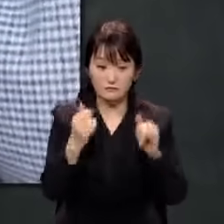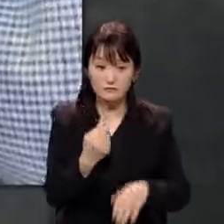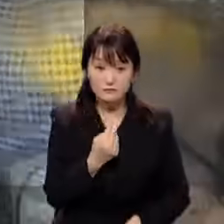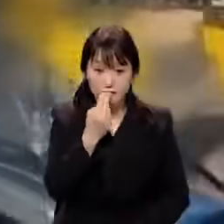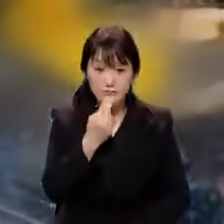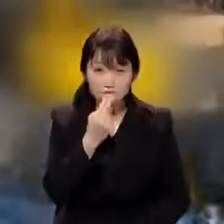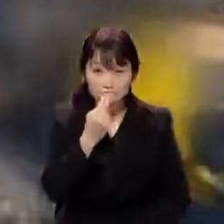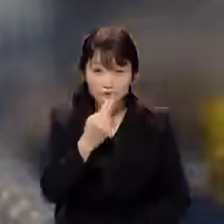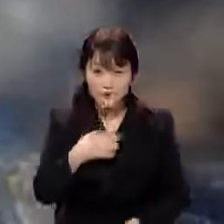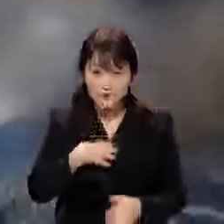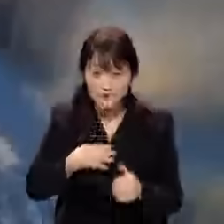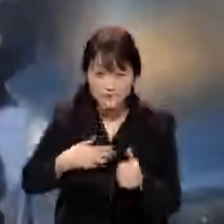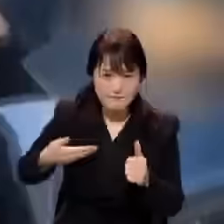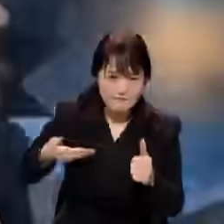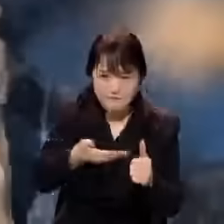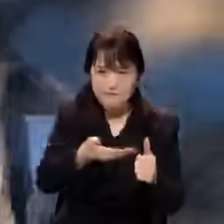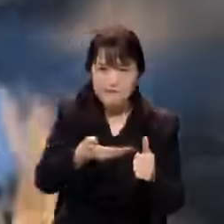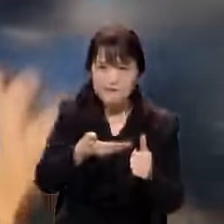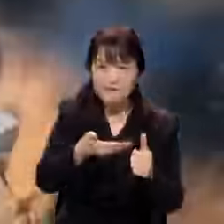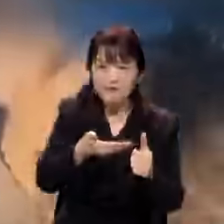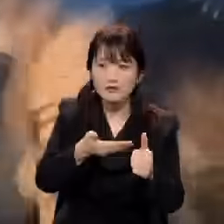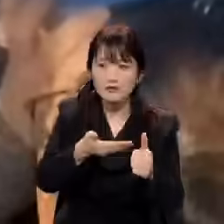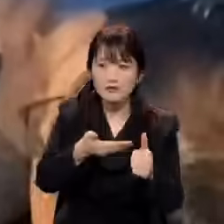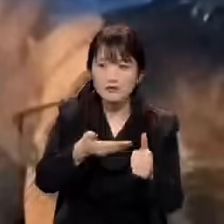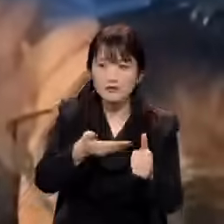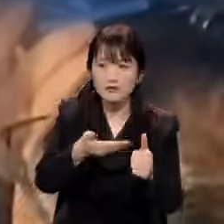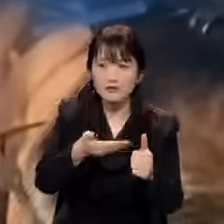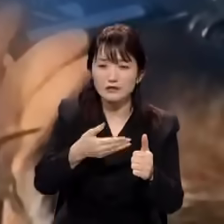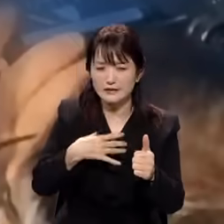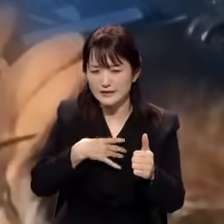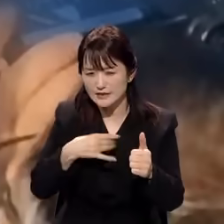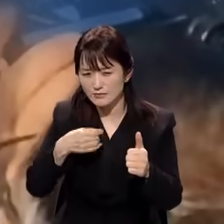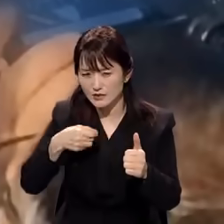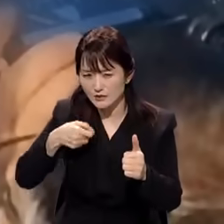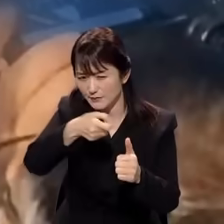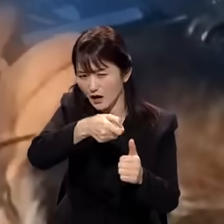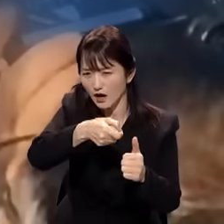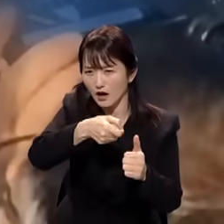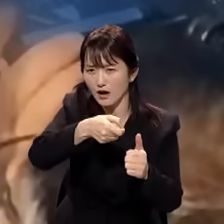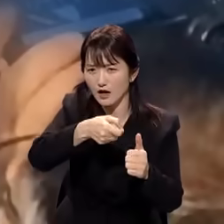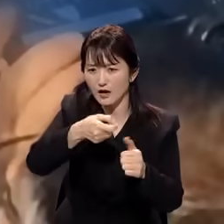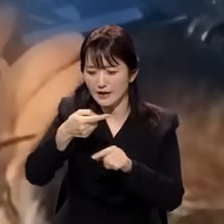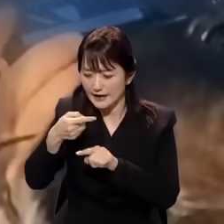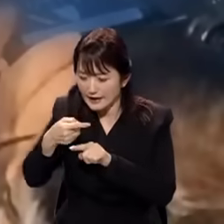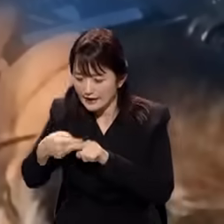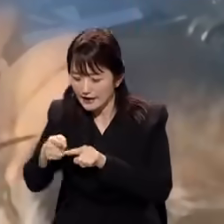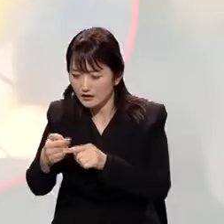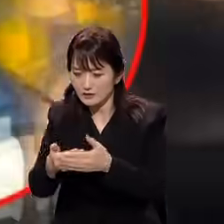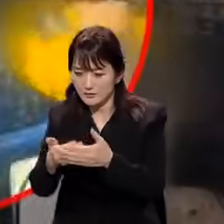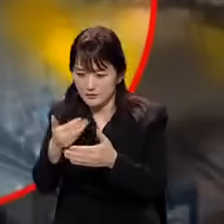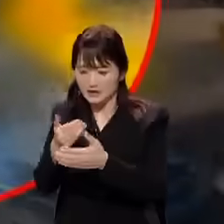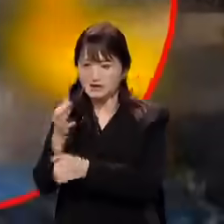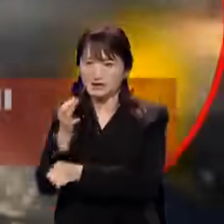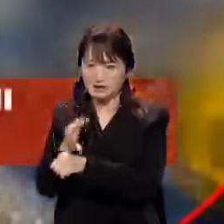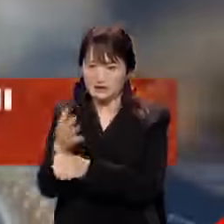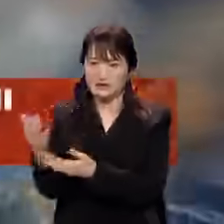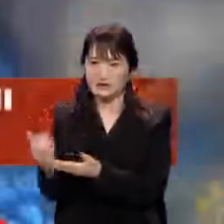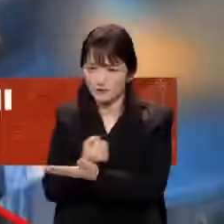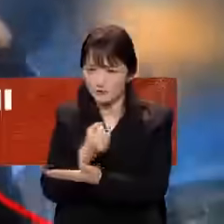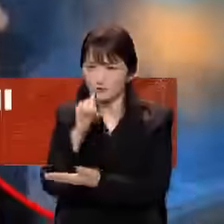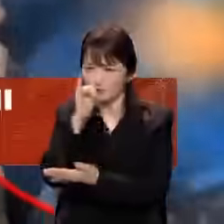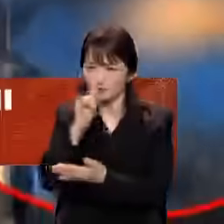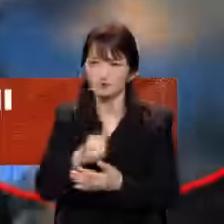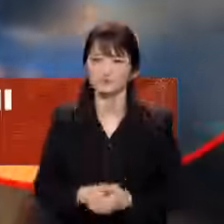생명을 충분히 위협할 수 있을 만한 그런 곳을 일부러 공격을 했고 또 흉기도 미리 준비를 했다라는 점에 봐서